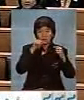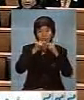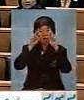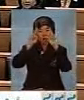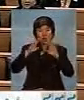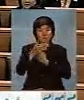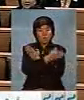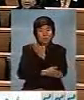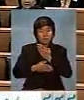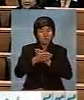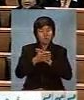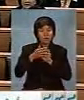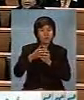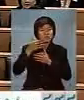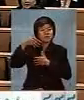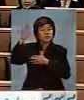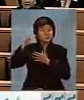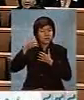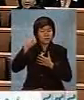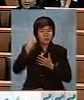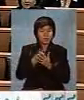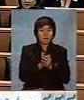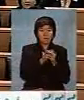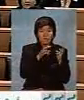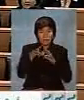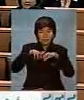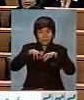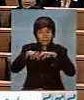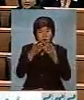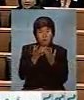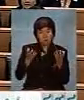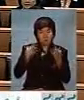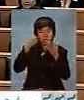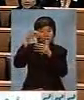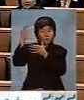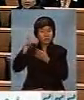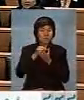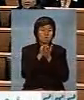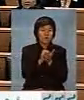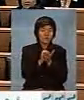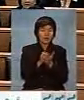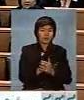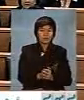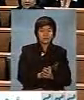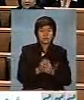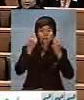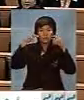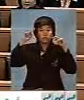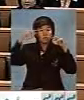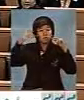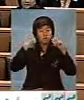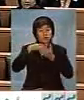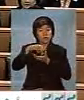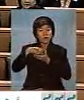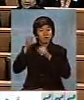ชนและการบริหารจัดการระบบขนส่งสินค้าและบริการท่านนายกรัฐมนตรีได้แถลงว่าจะพัฒนา